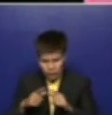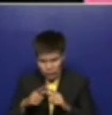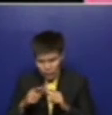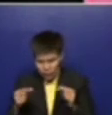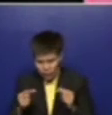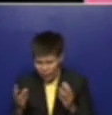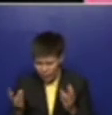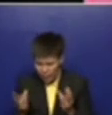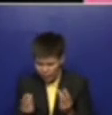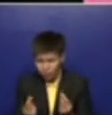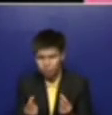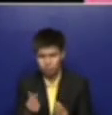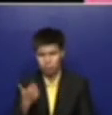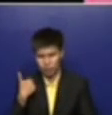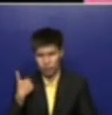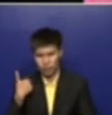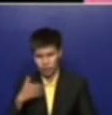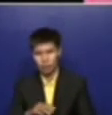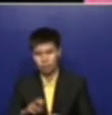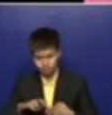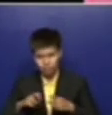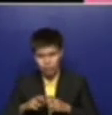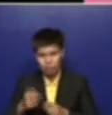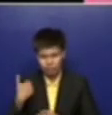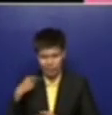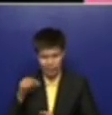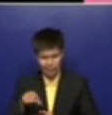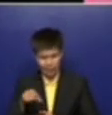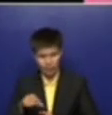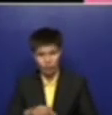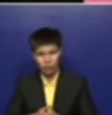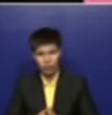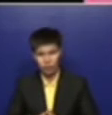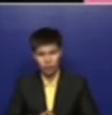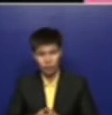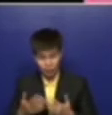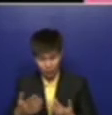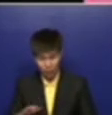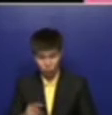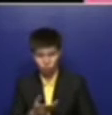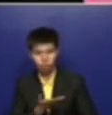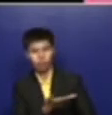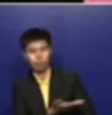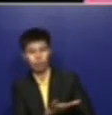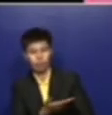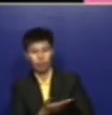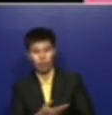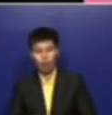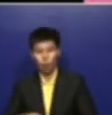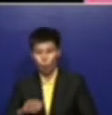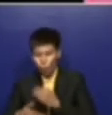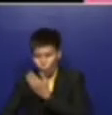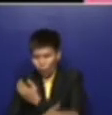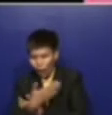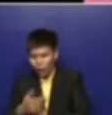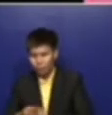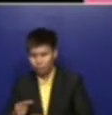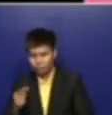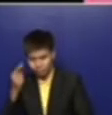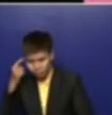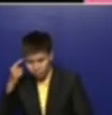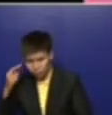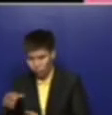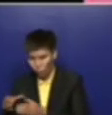ตรงนั้นนะครับมันจะเกิดขึ้นแล้วท่านก็จะใช้โอกาสนั้นในการที่จะเข้าไปปราบปรามถ้าท่านป้องกันไม่ตรงนั้นไม่เกิดขึ้นมันไม่เกิ